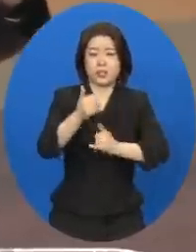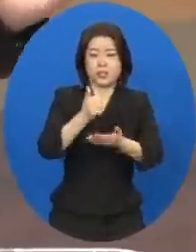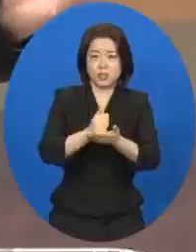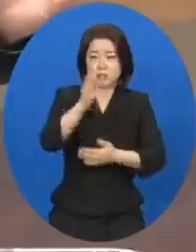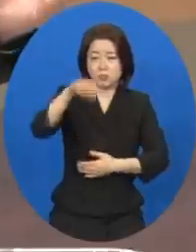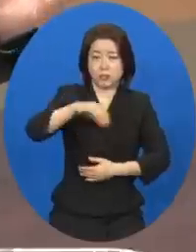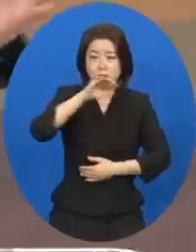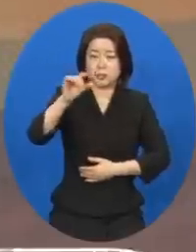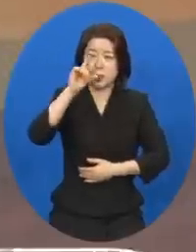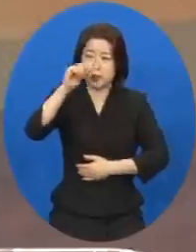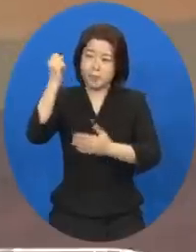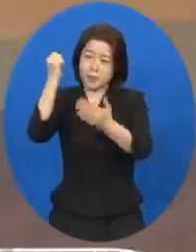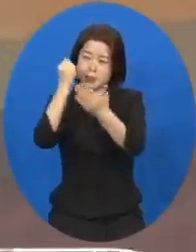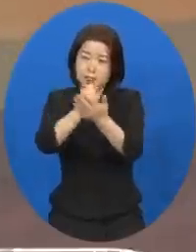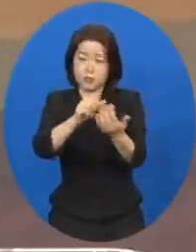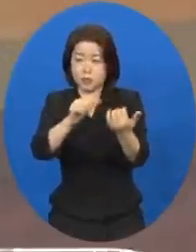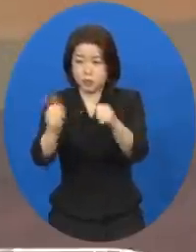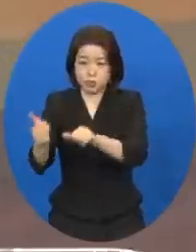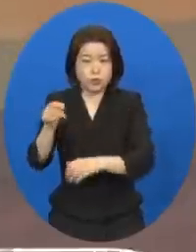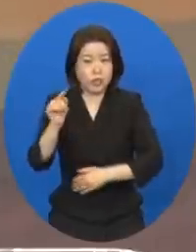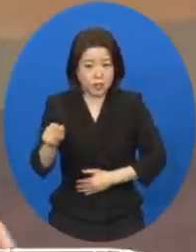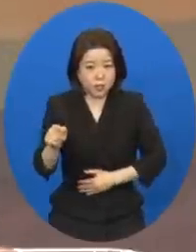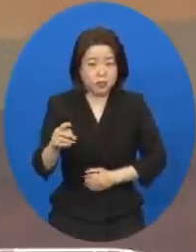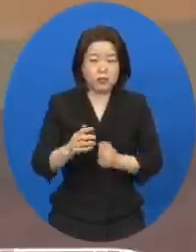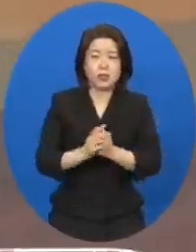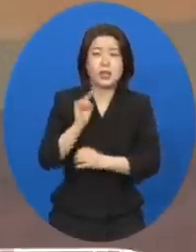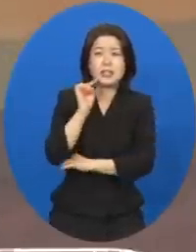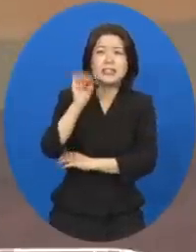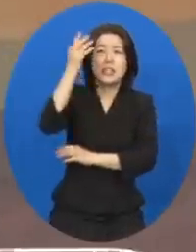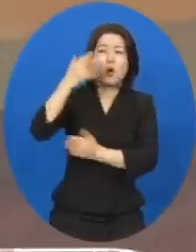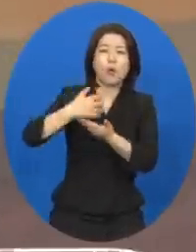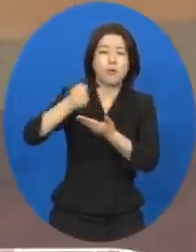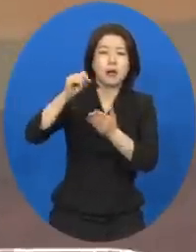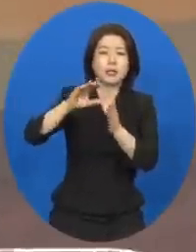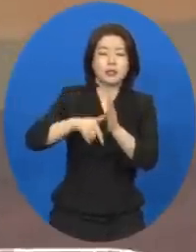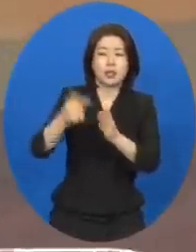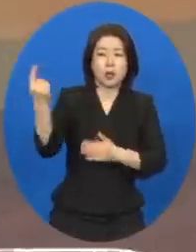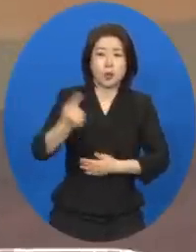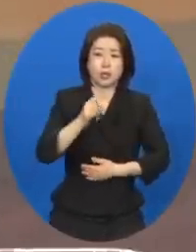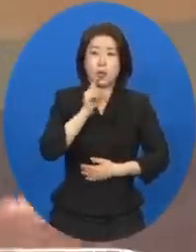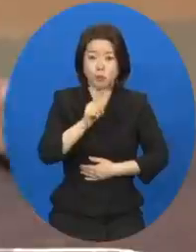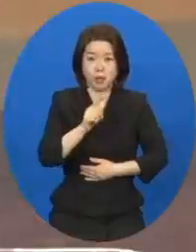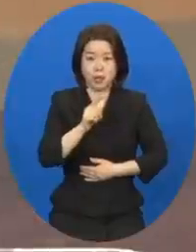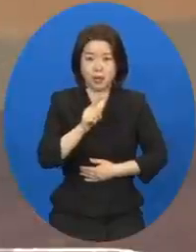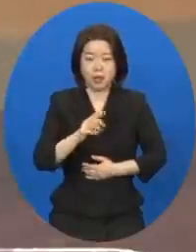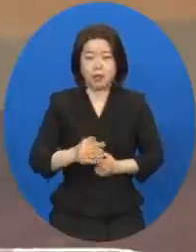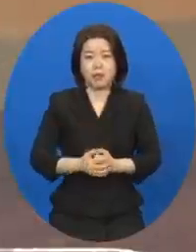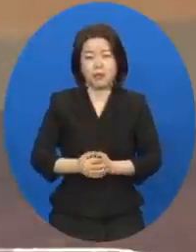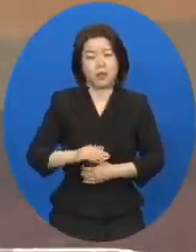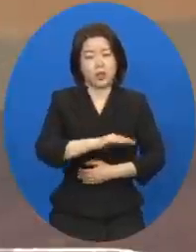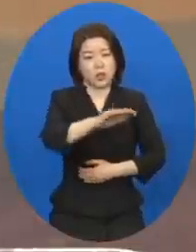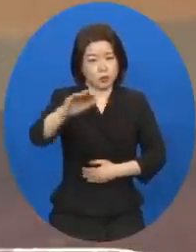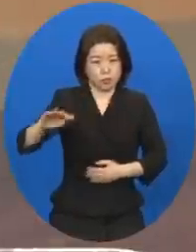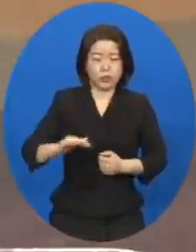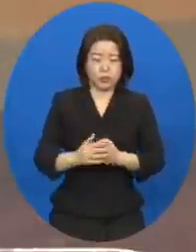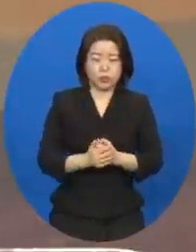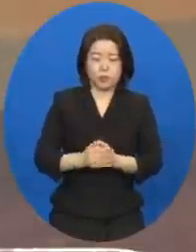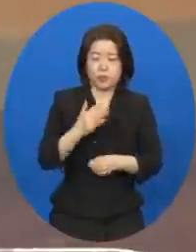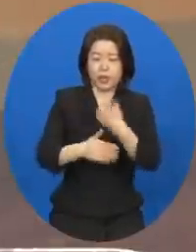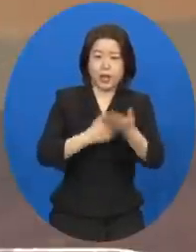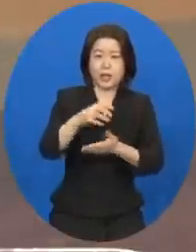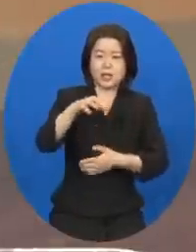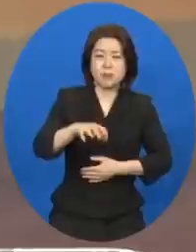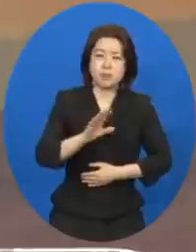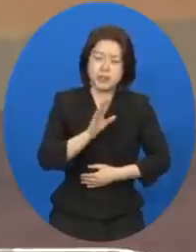박혀 죽는 것을 영광을 받을 때가 왔다고 말씀하고 계세요. 여러분 우리도 하나님 앞에